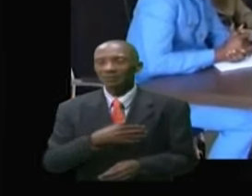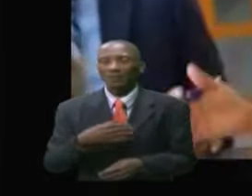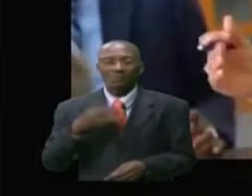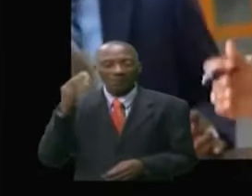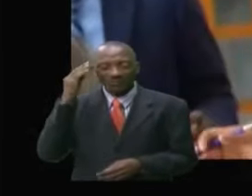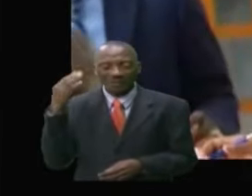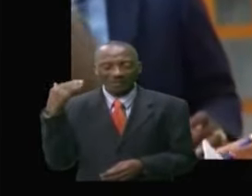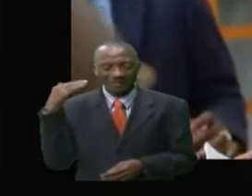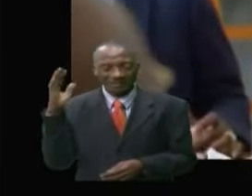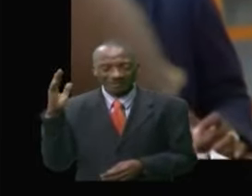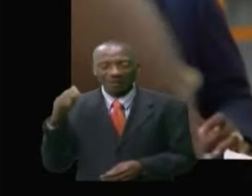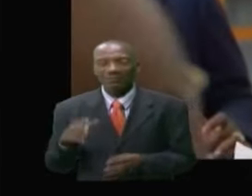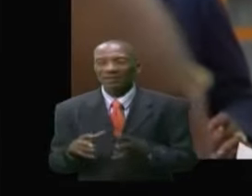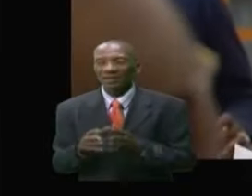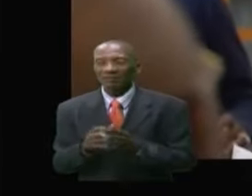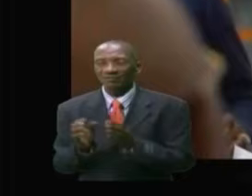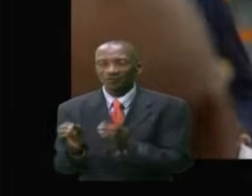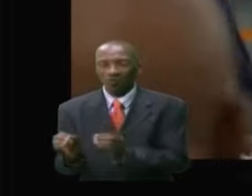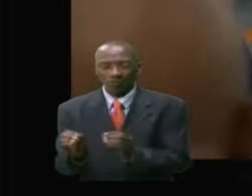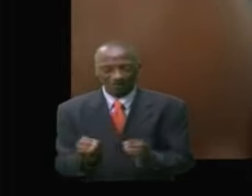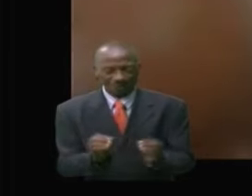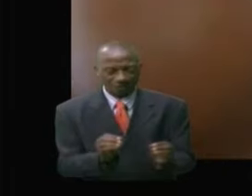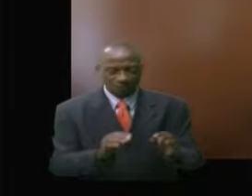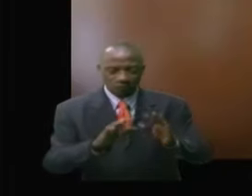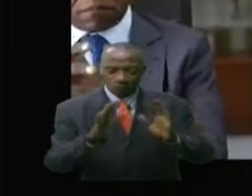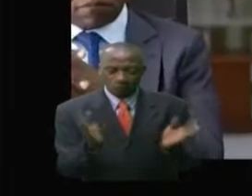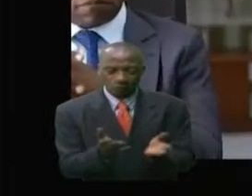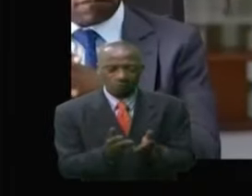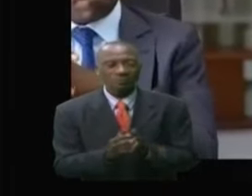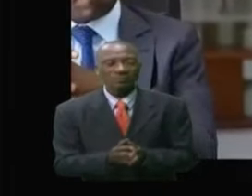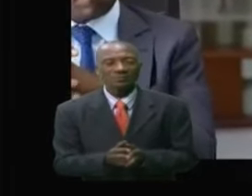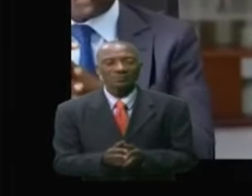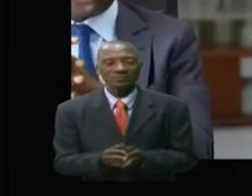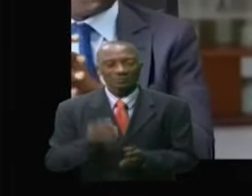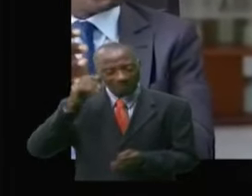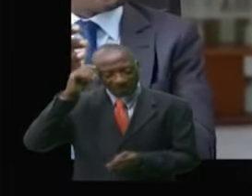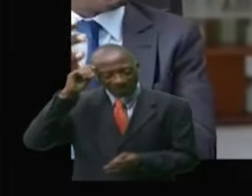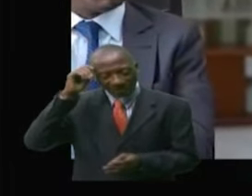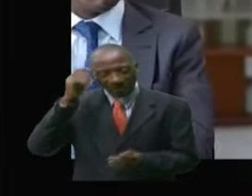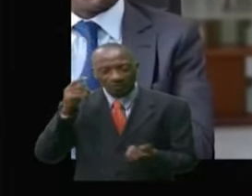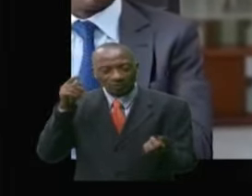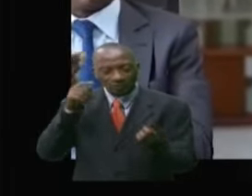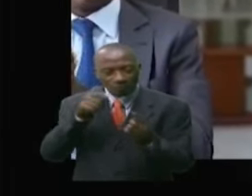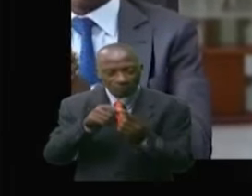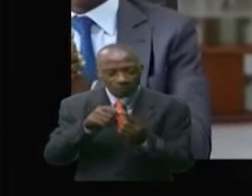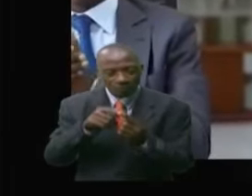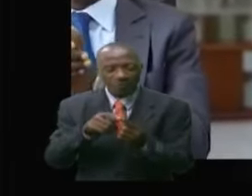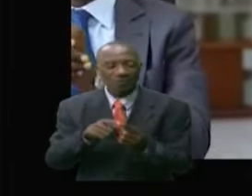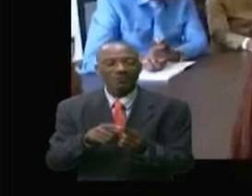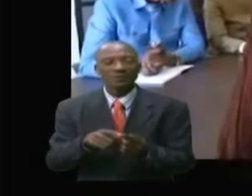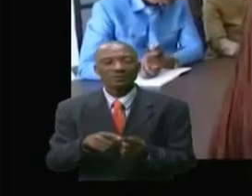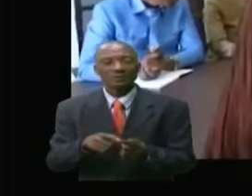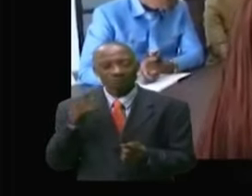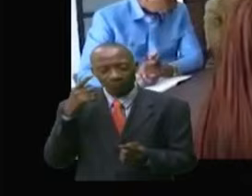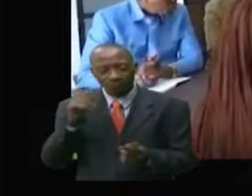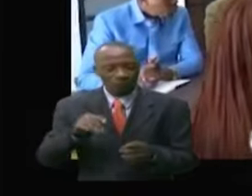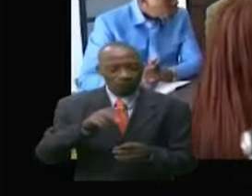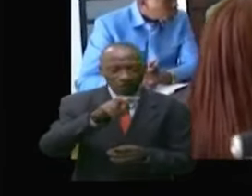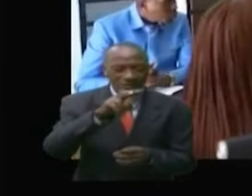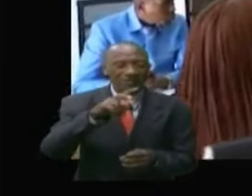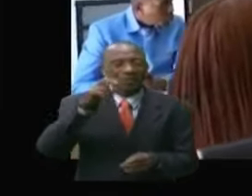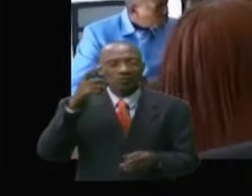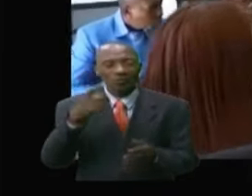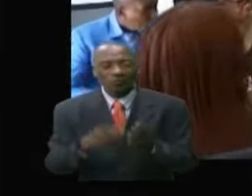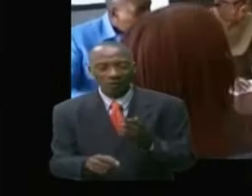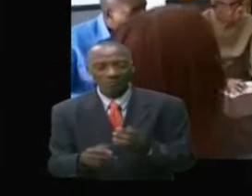a réuni les organisateurs de ladite mission à qui elle a rappelé l'obligation d'atteindre les objectifs spécifiques qui